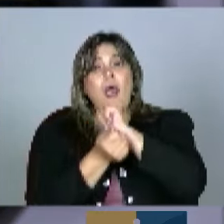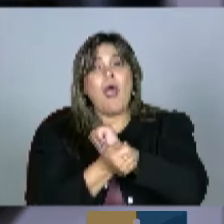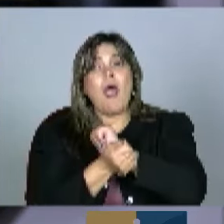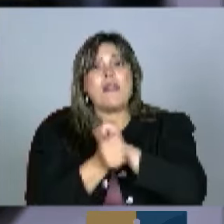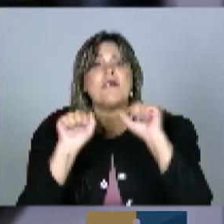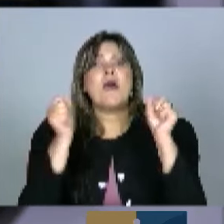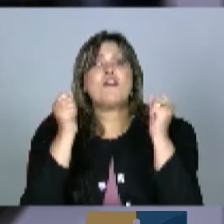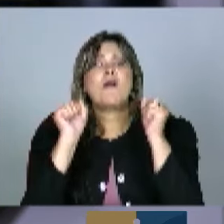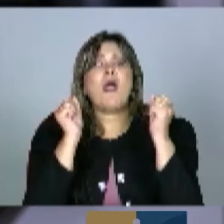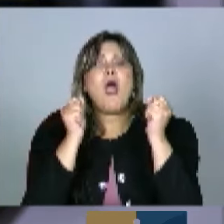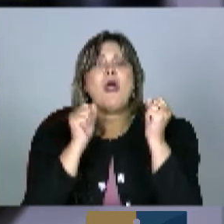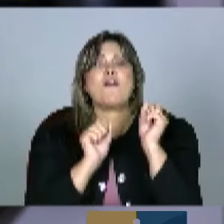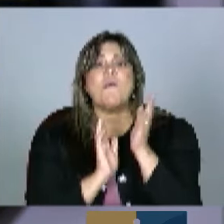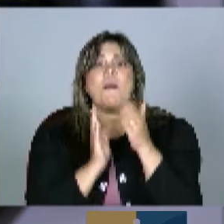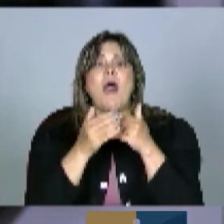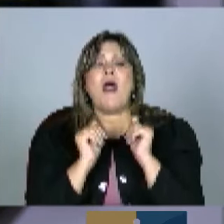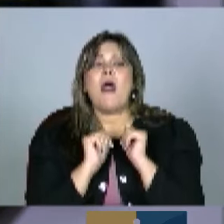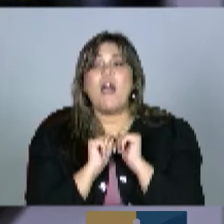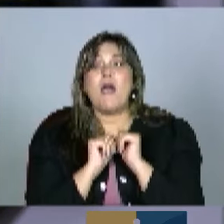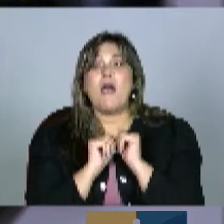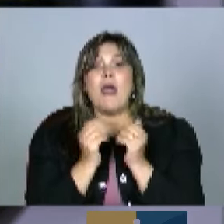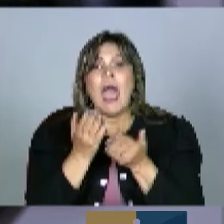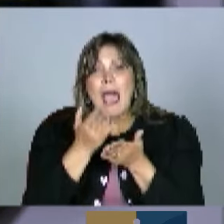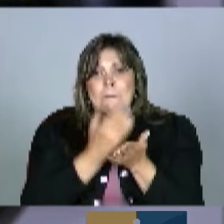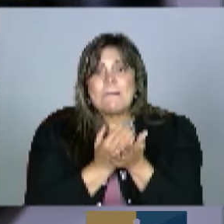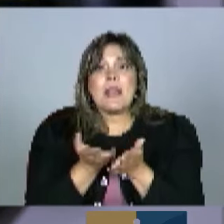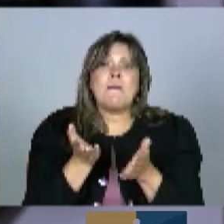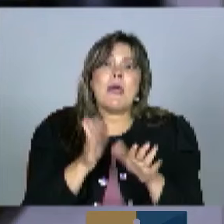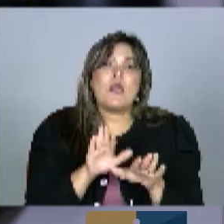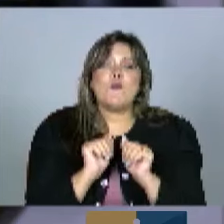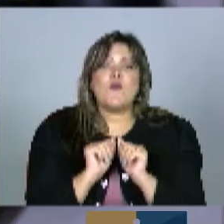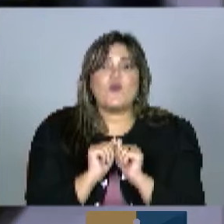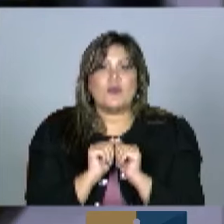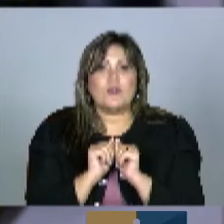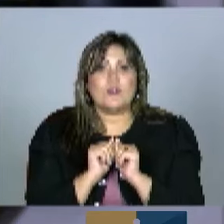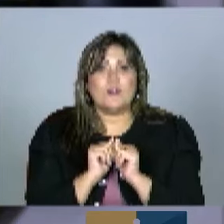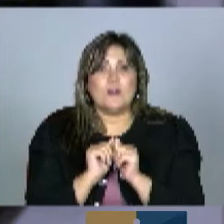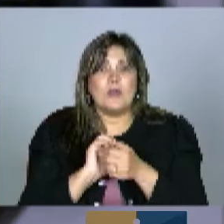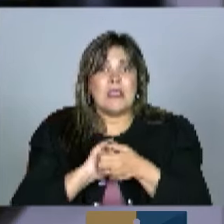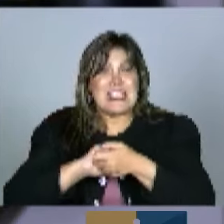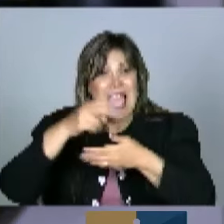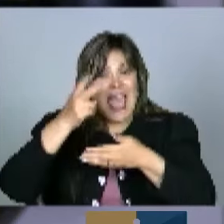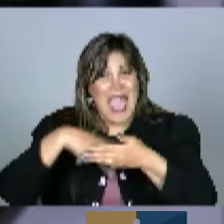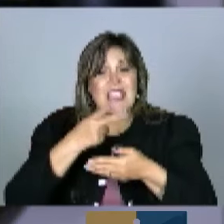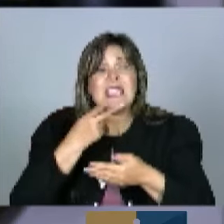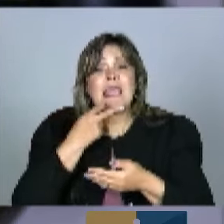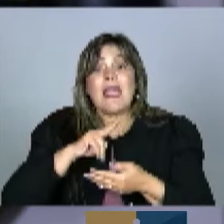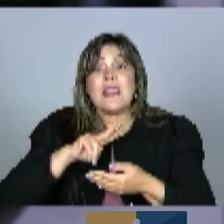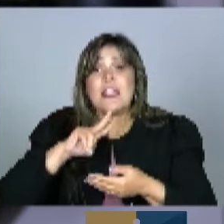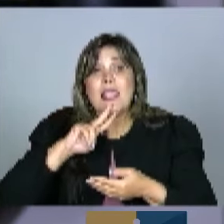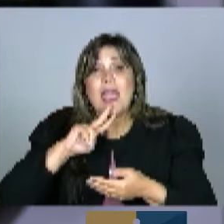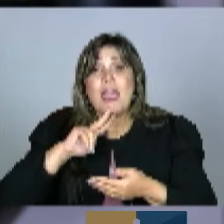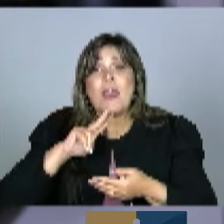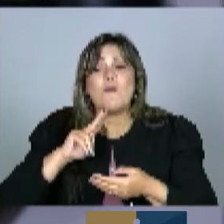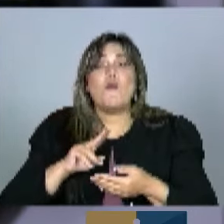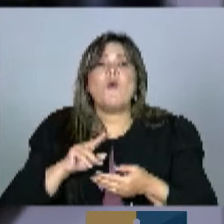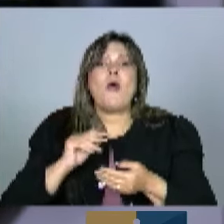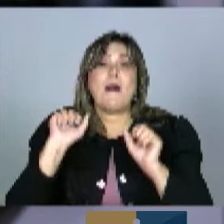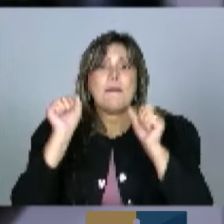ورانا زور عقد قبل ما يتوفى ابنها زور عقد وجاب عداد كهرباء وركبه